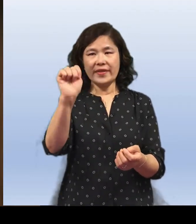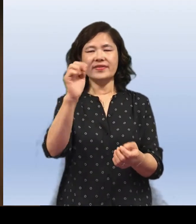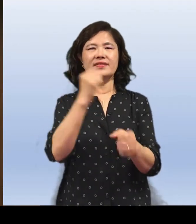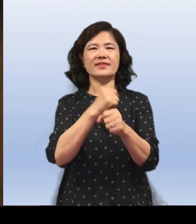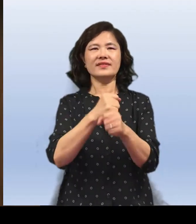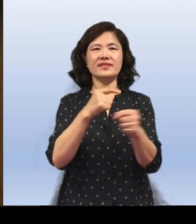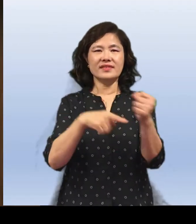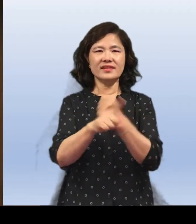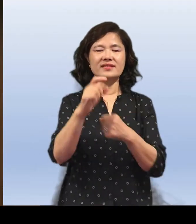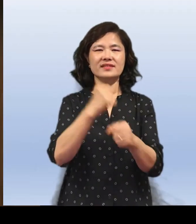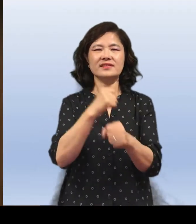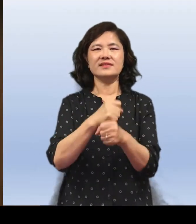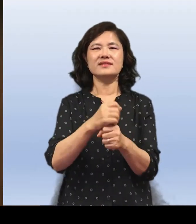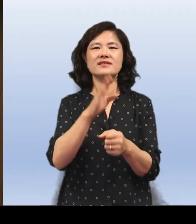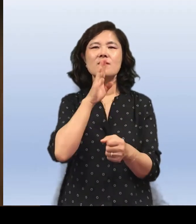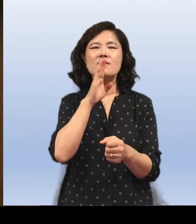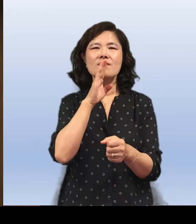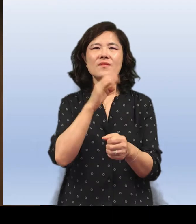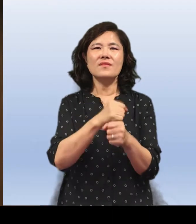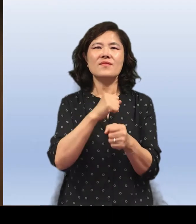합성어일까요? 언택트.